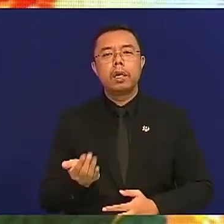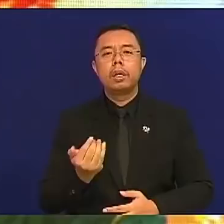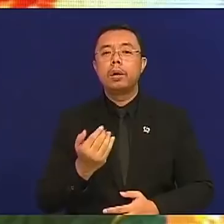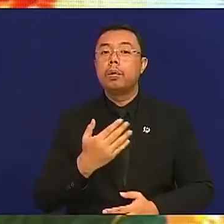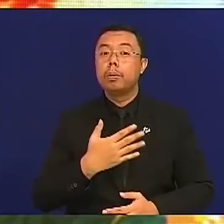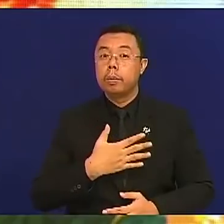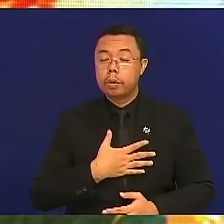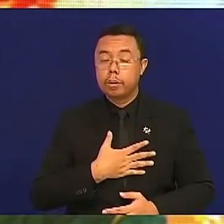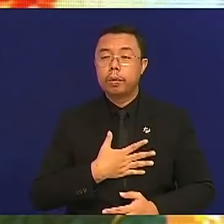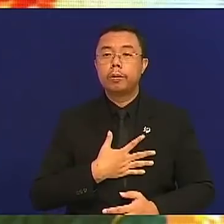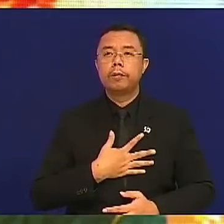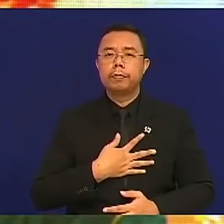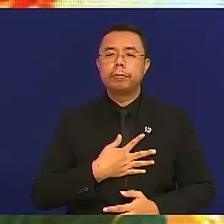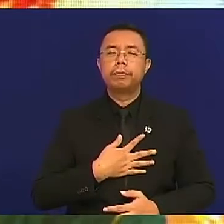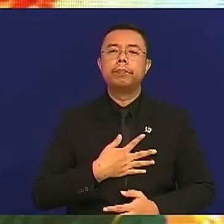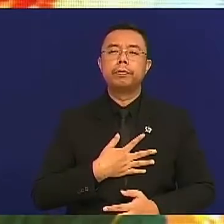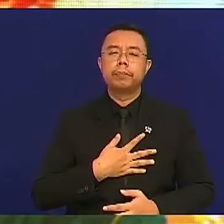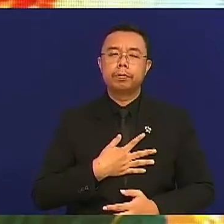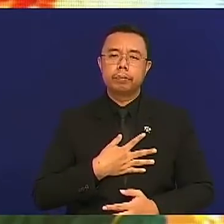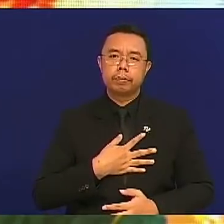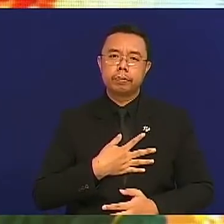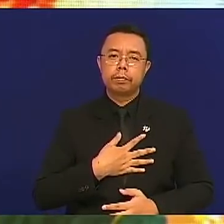melalui hidupku.